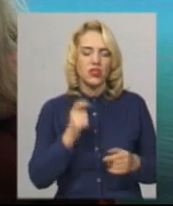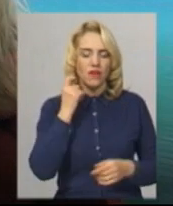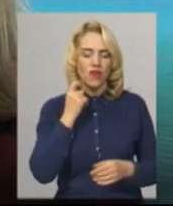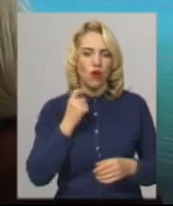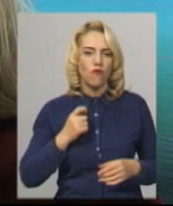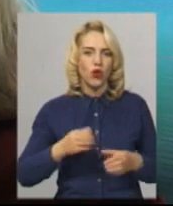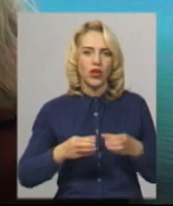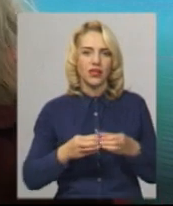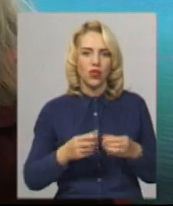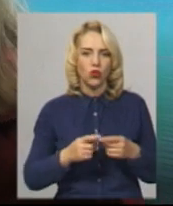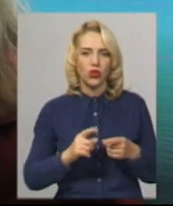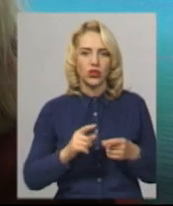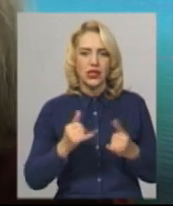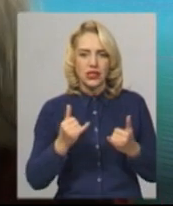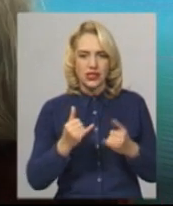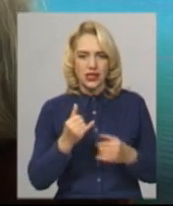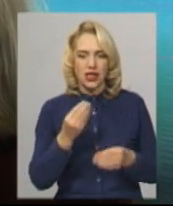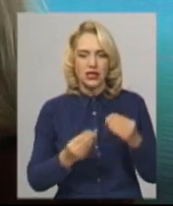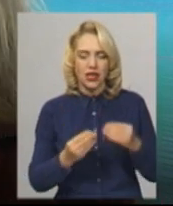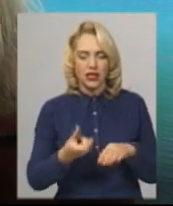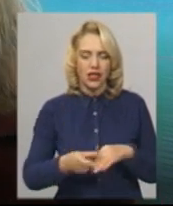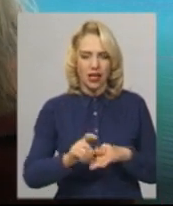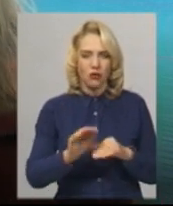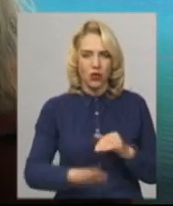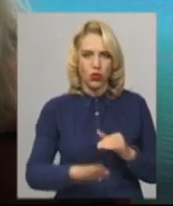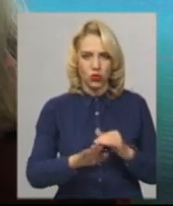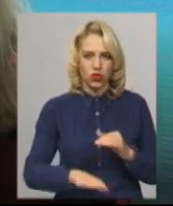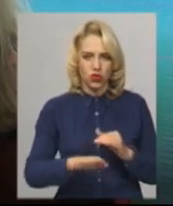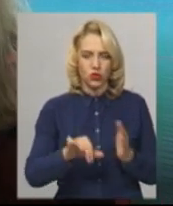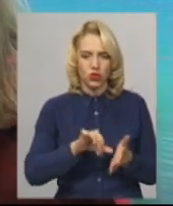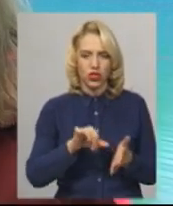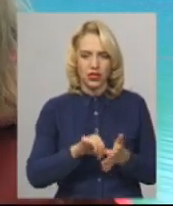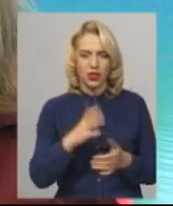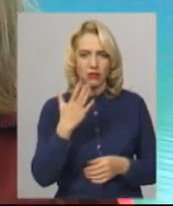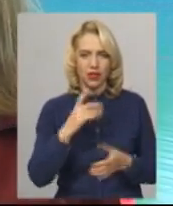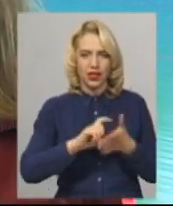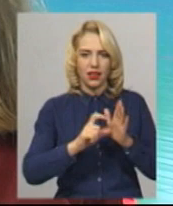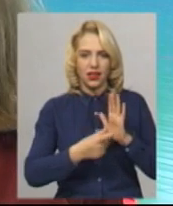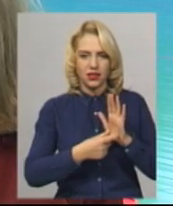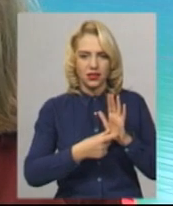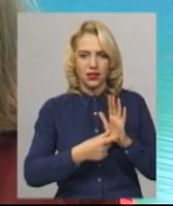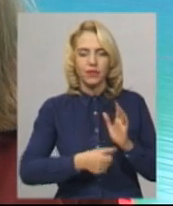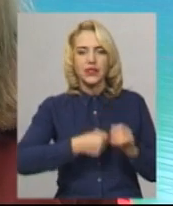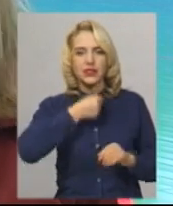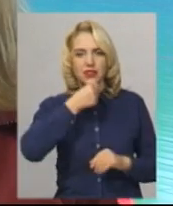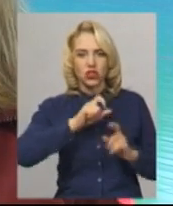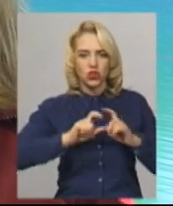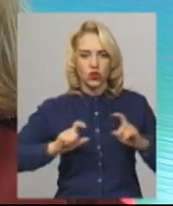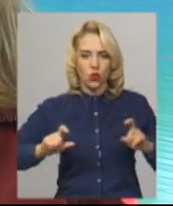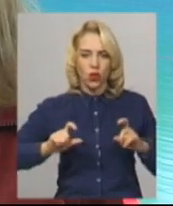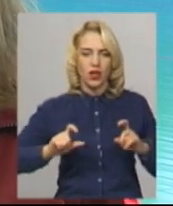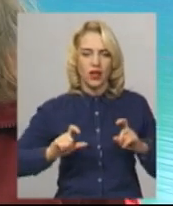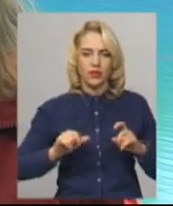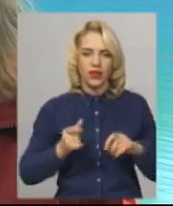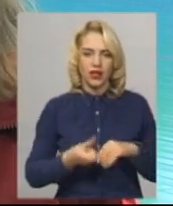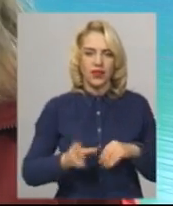категорії. Зараз грають наймолодші учасники. Це 5-й клас, старша школа,